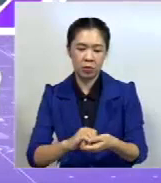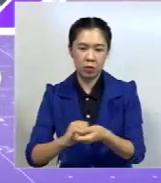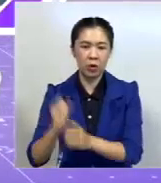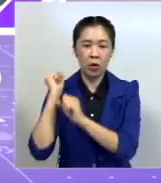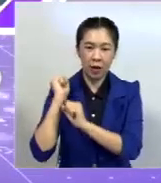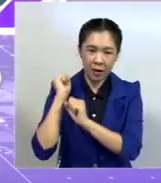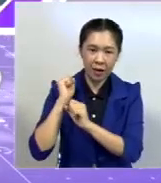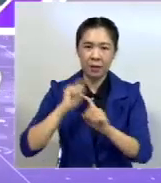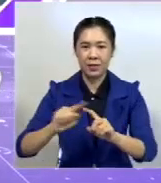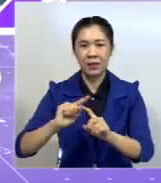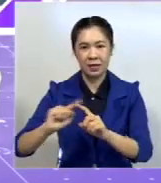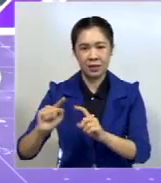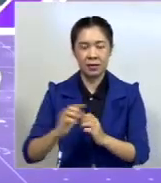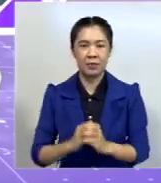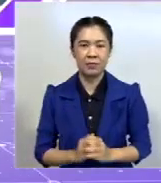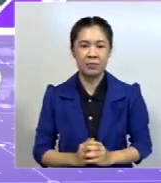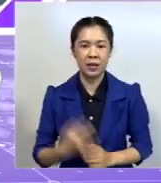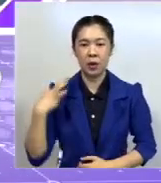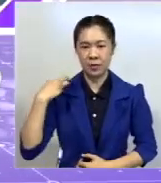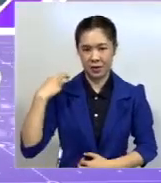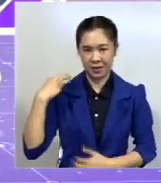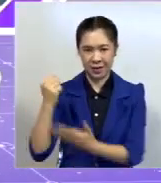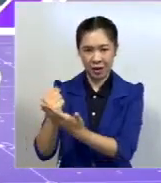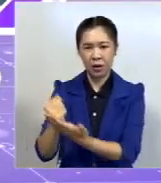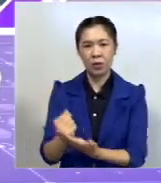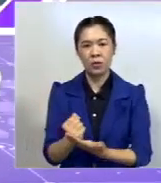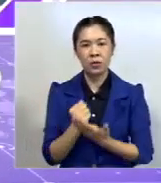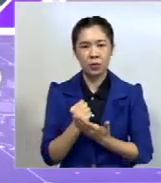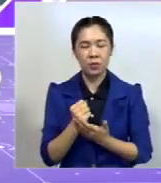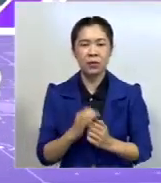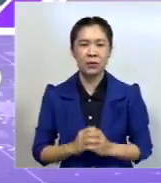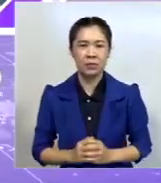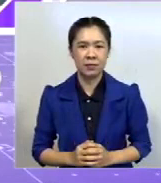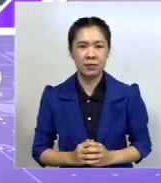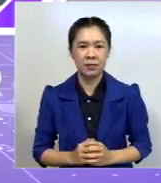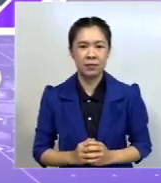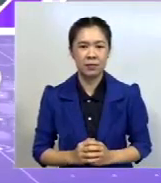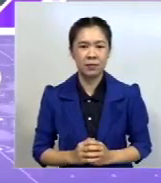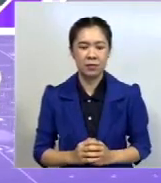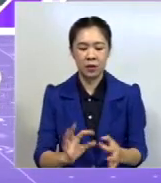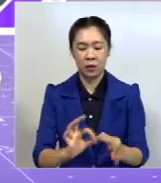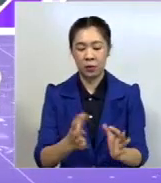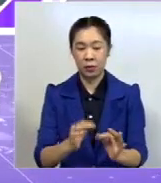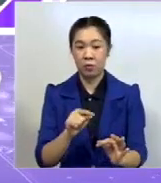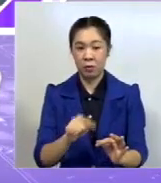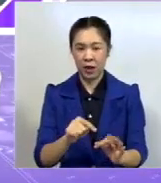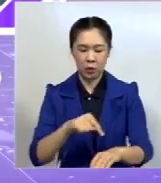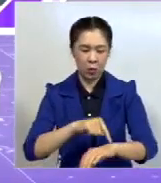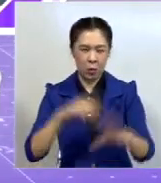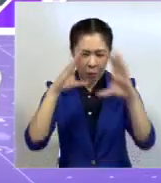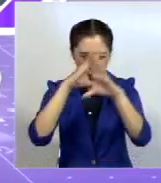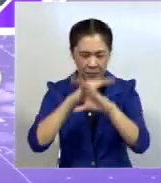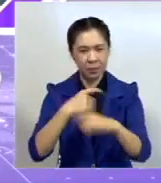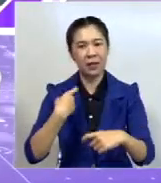ถึงกันทั้งหลายนะครับหลายท่านจิตอาสาต่างๆที่ขึ้นมาช่วยกันด้วยเพราะว่าค่อนข้างจะหนักๆจากการดับไฟกลางคืนก็ไม่ใช่เรื่องง่ายนะครับเพราะ